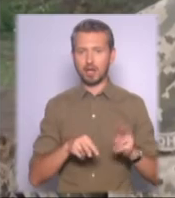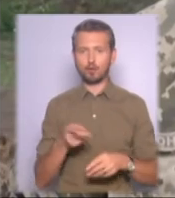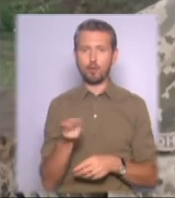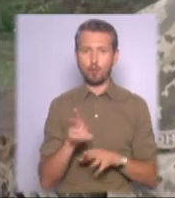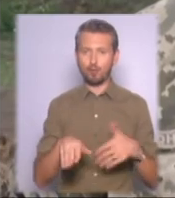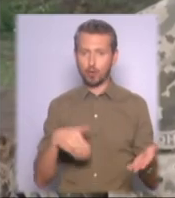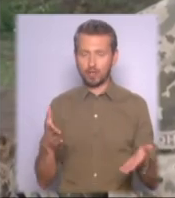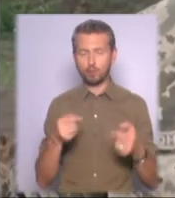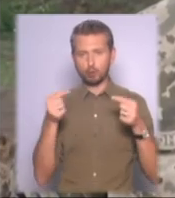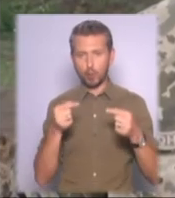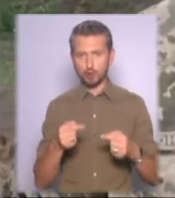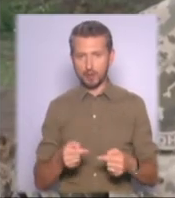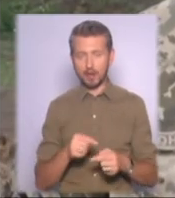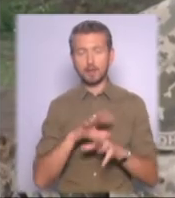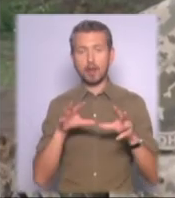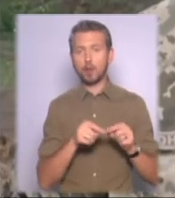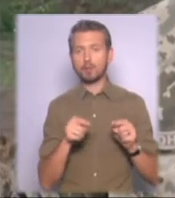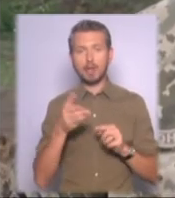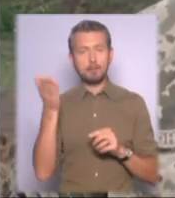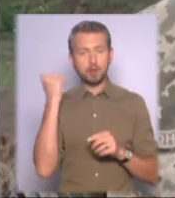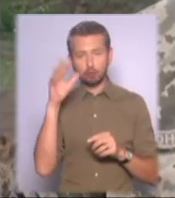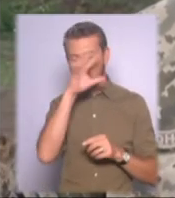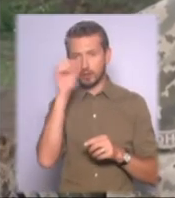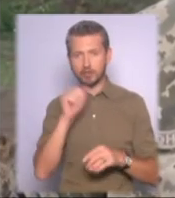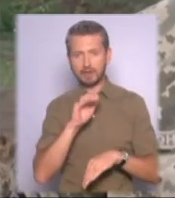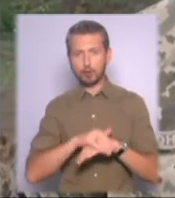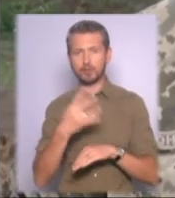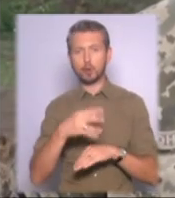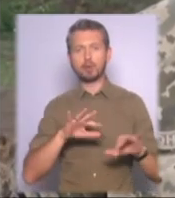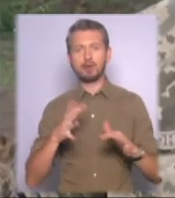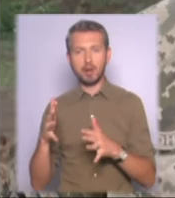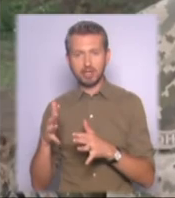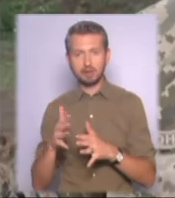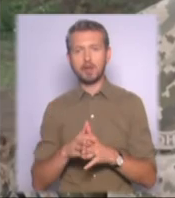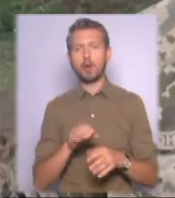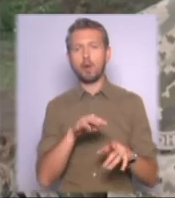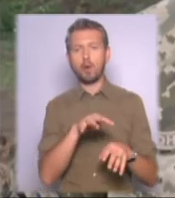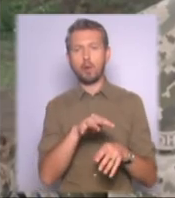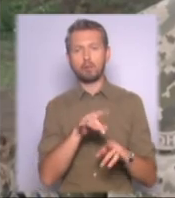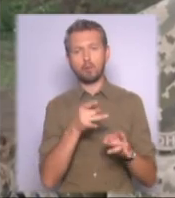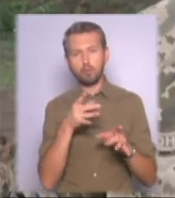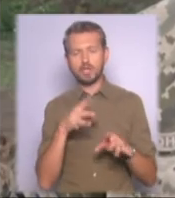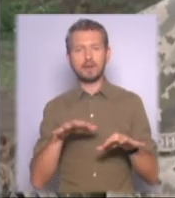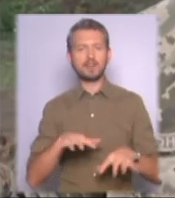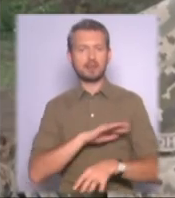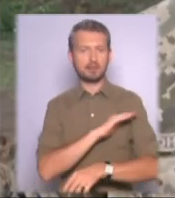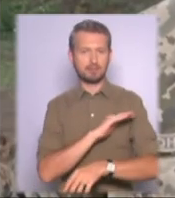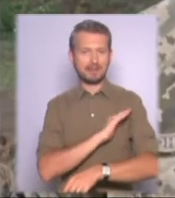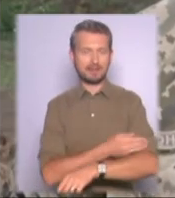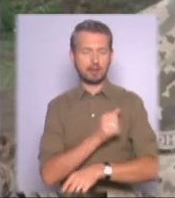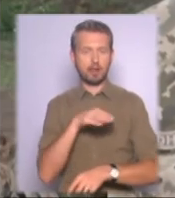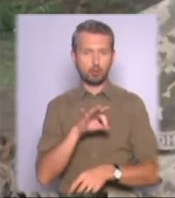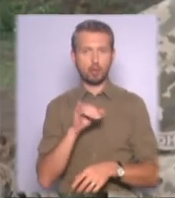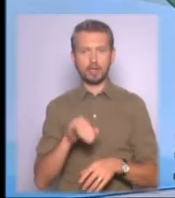уточнюється. Загалом за минулу ніч зафіксовано близько 40 випадків обстрілів сил АТО та об'єктів інфраструктури населених пунктів.